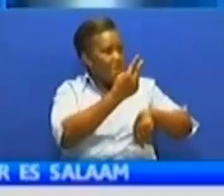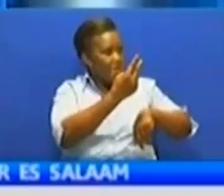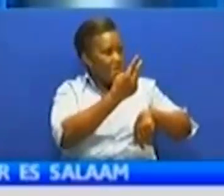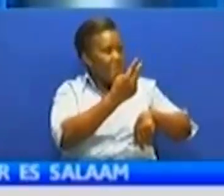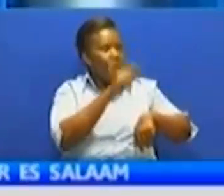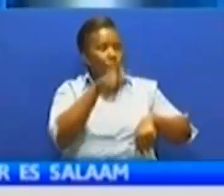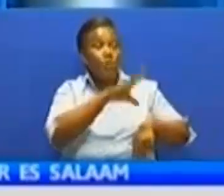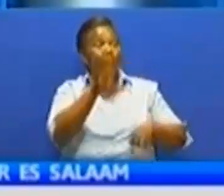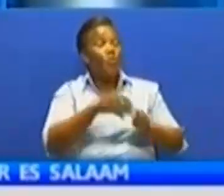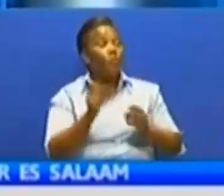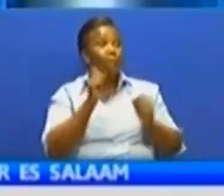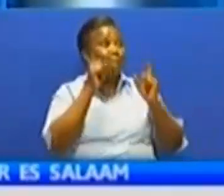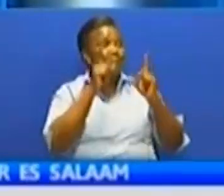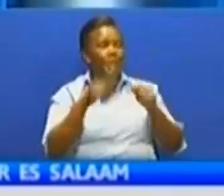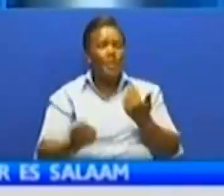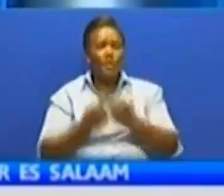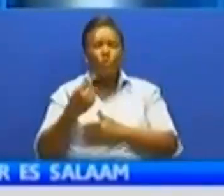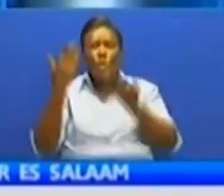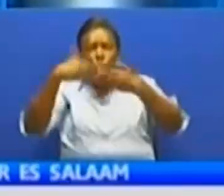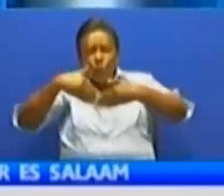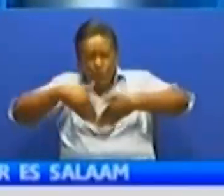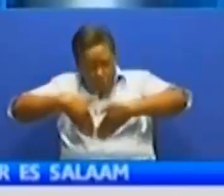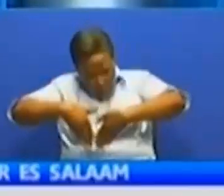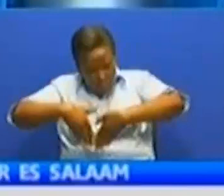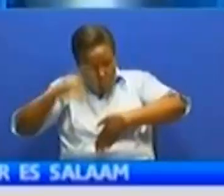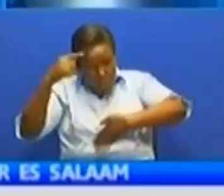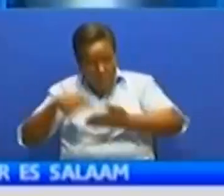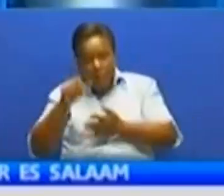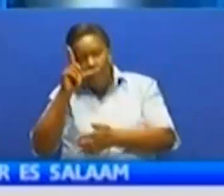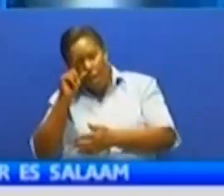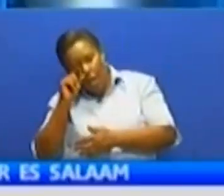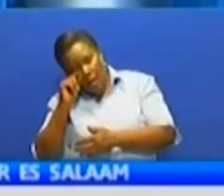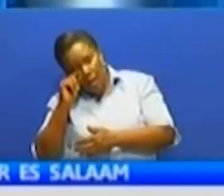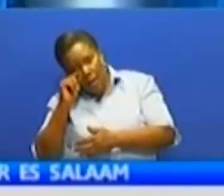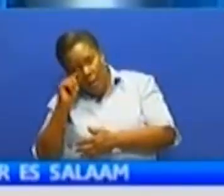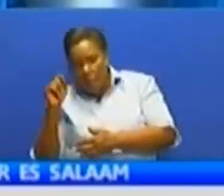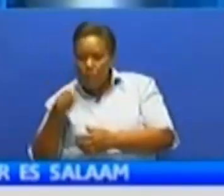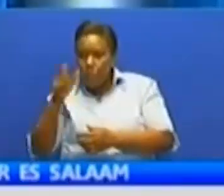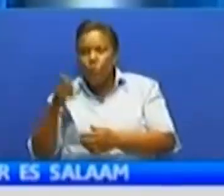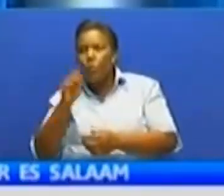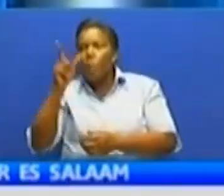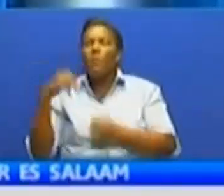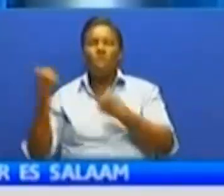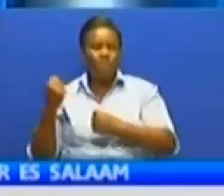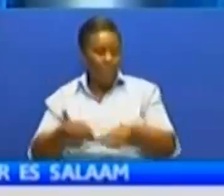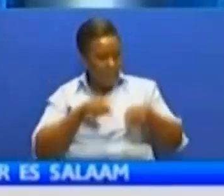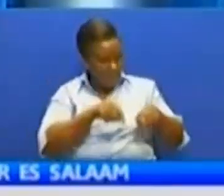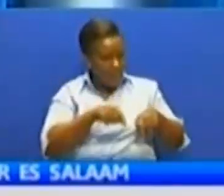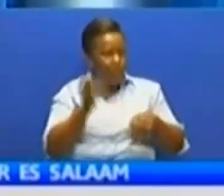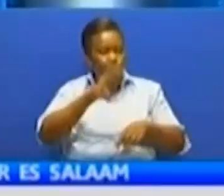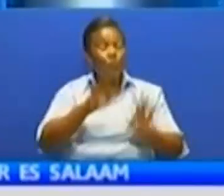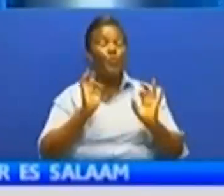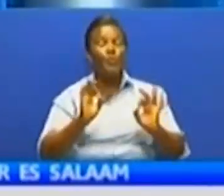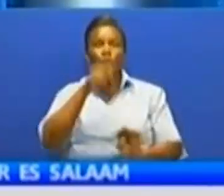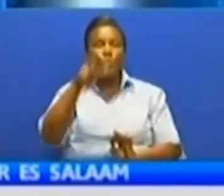Ingekuwa inatokea usiku wa manane mpaka kuamsha watu ni ngumu. Kwa hiyo leo ni siku nzuri ya watu